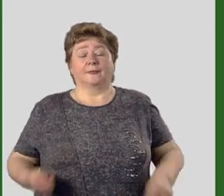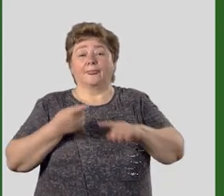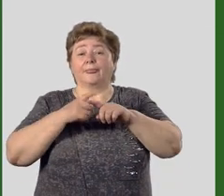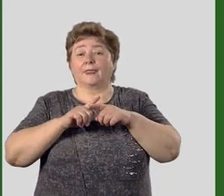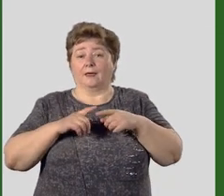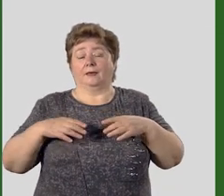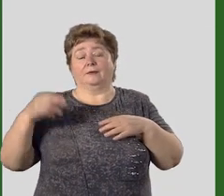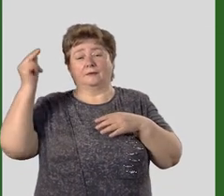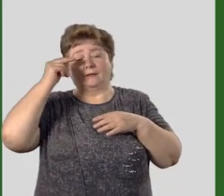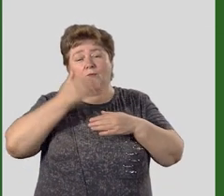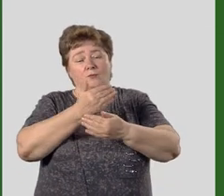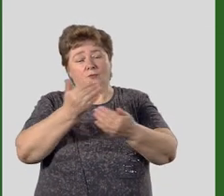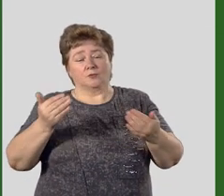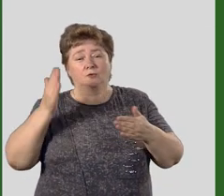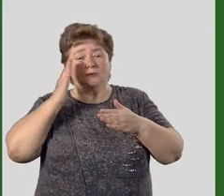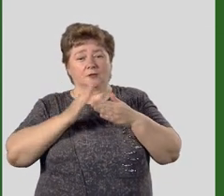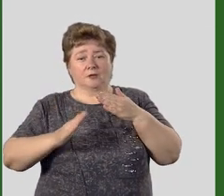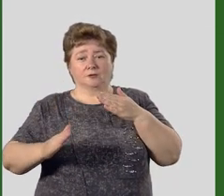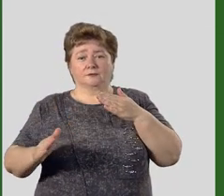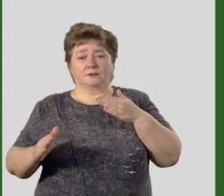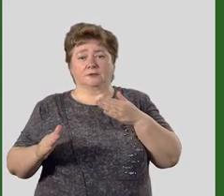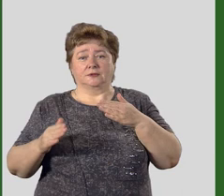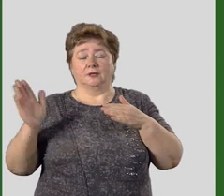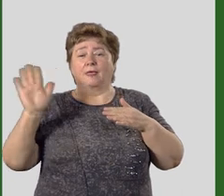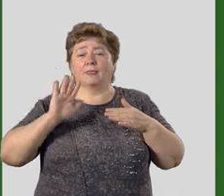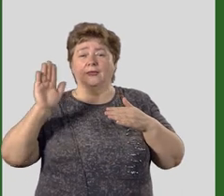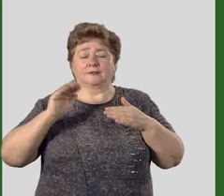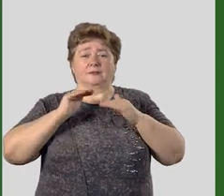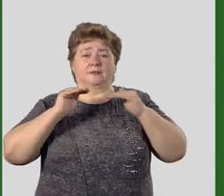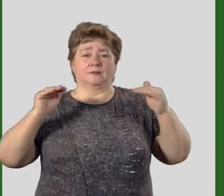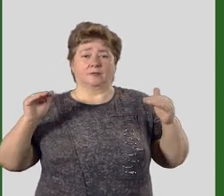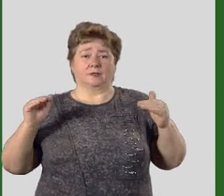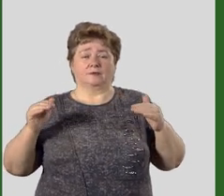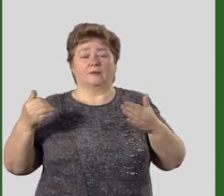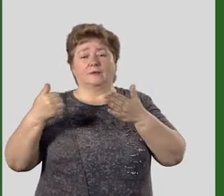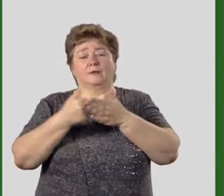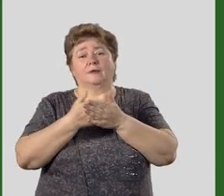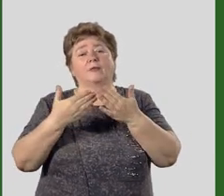На этом наш урок подошел к концу. До свидания, ребята!